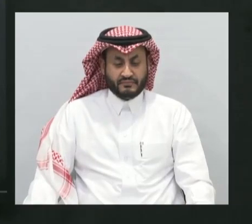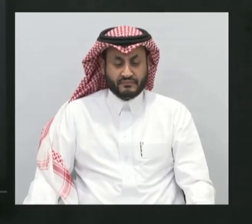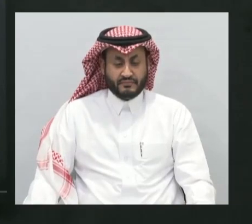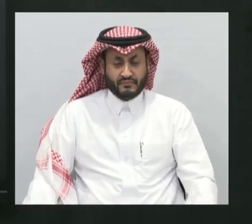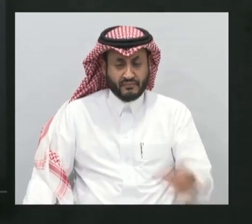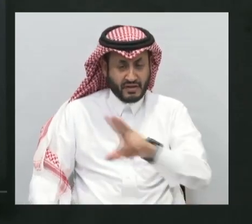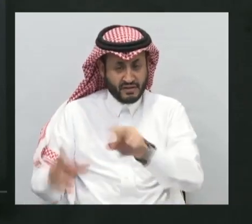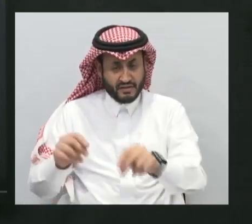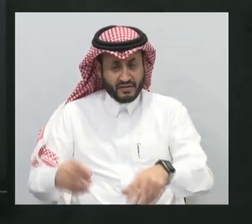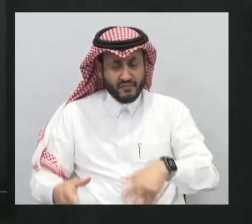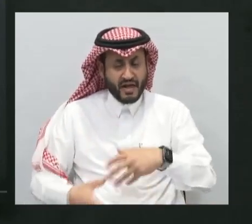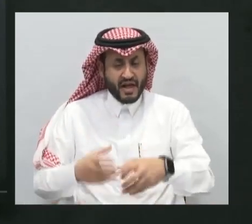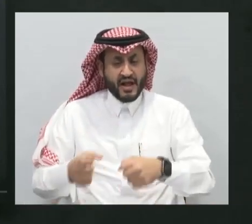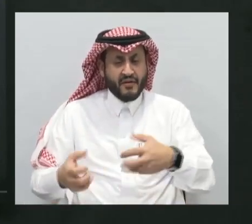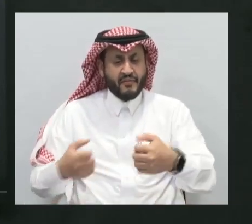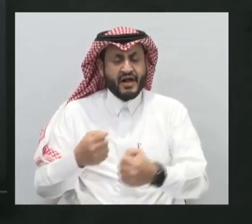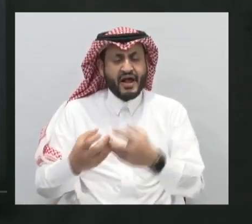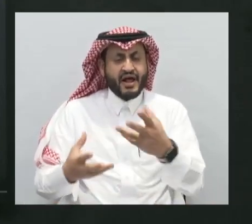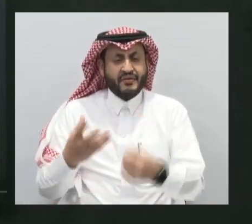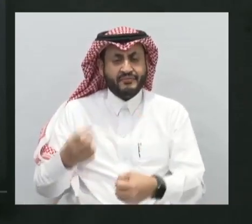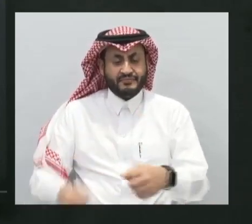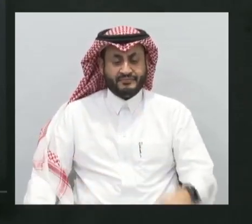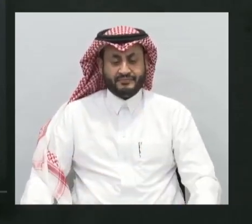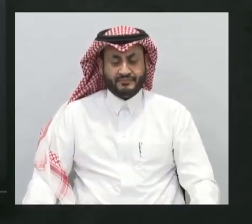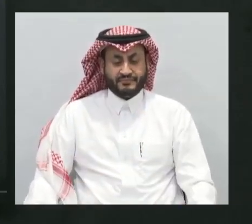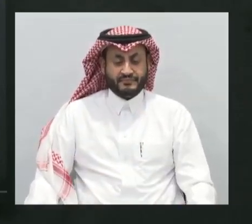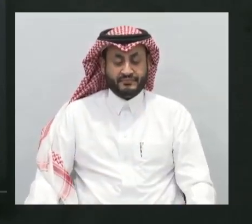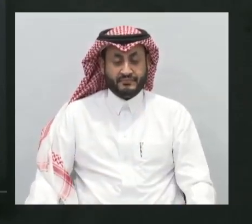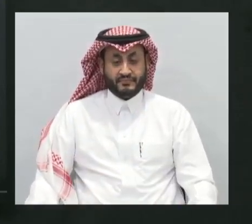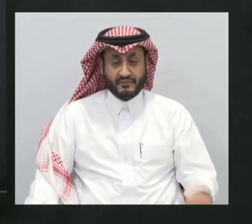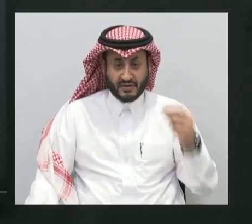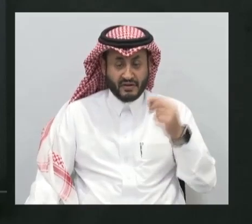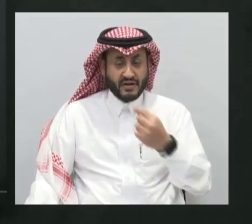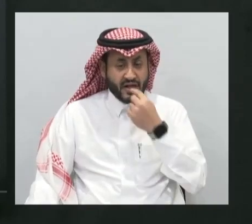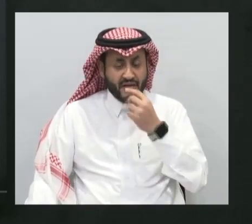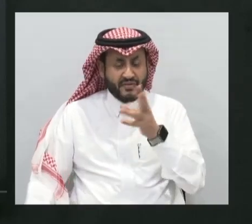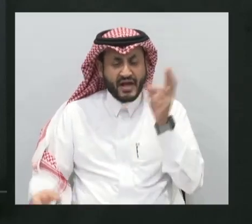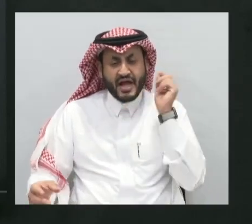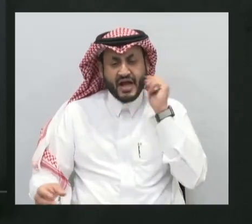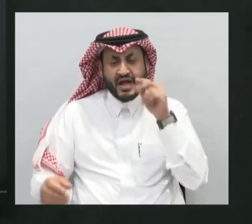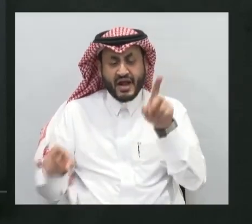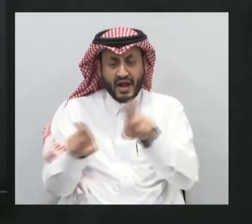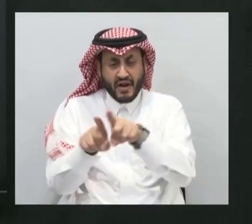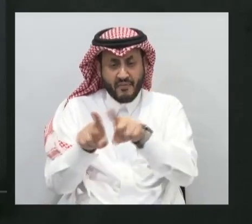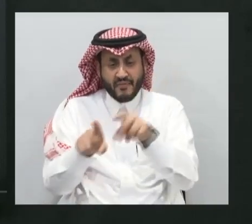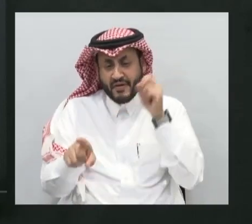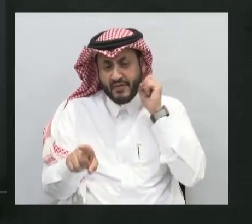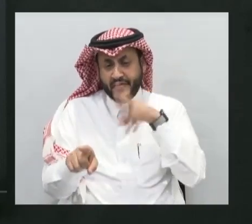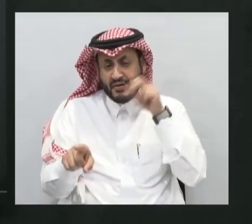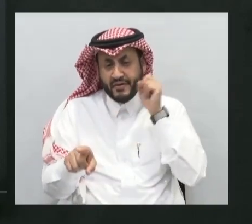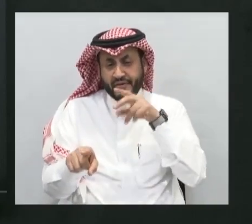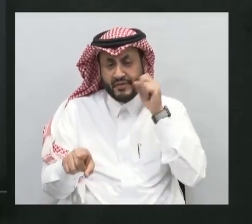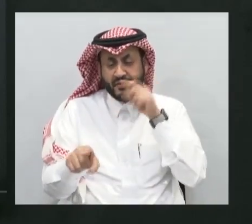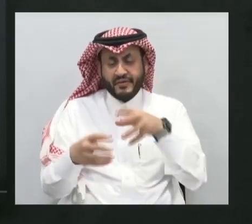الهضمي ان اللسان هناك او الفم يوجد غدد لعابيه ملحقه بالفم تقوم بعمليه